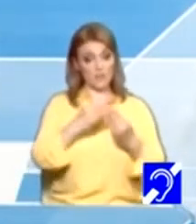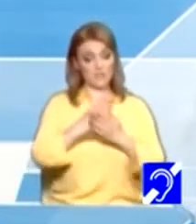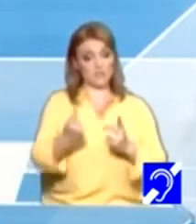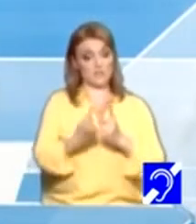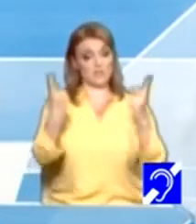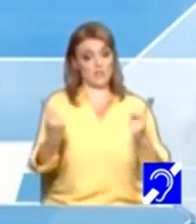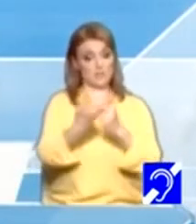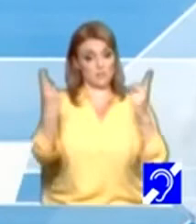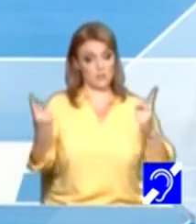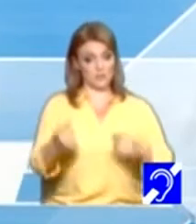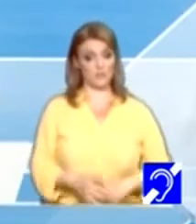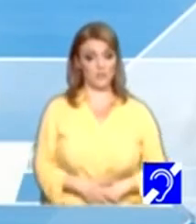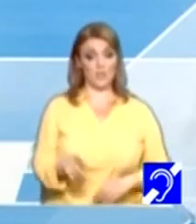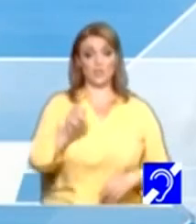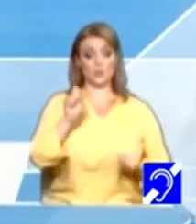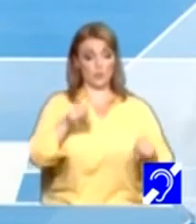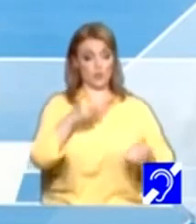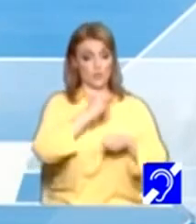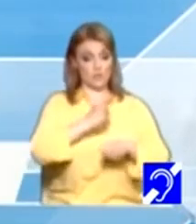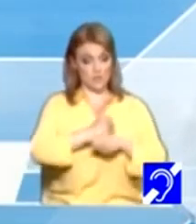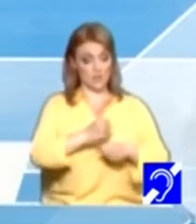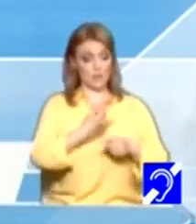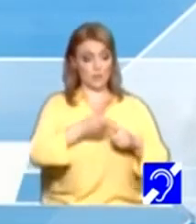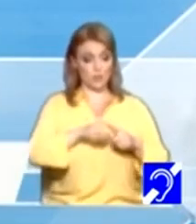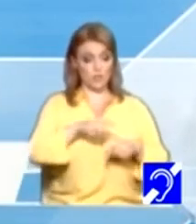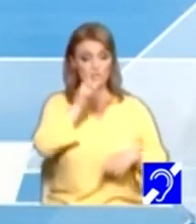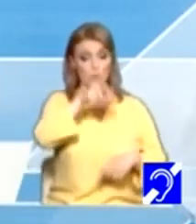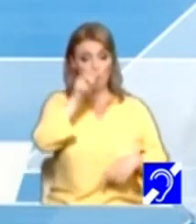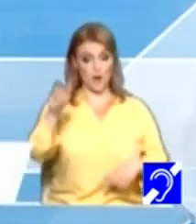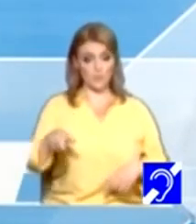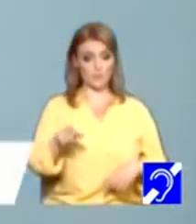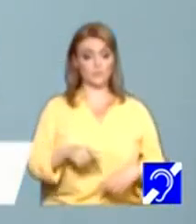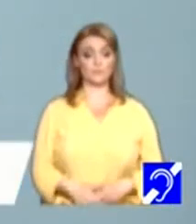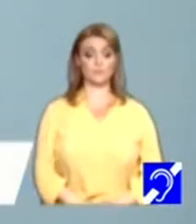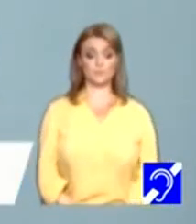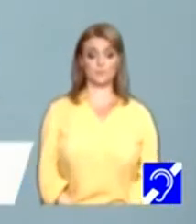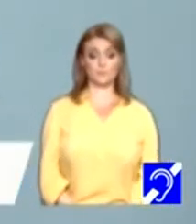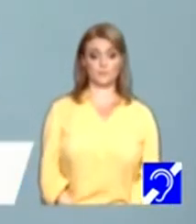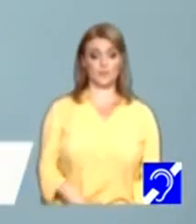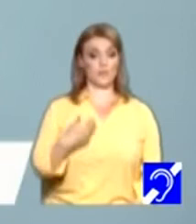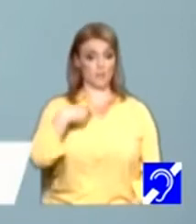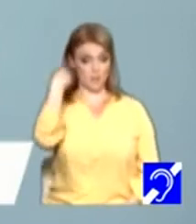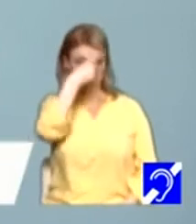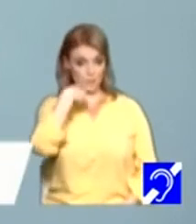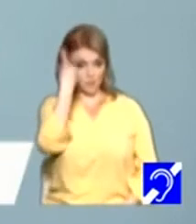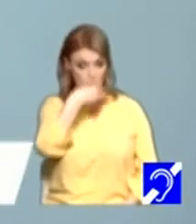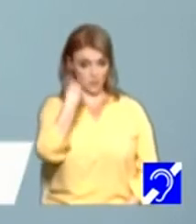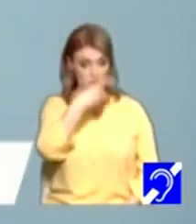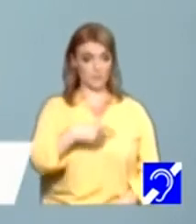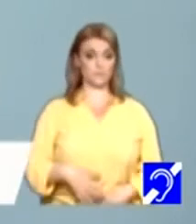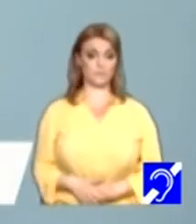Ce se poate face pentru acești oameni? Ce vreți dumneavoastră să faceți din Parlament? Eu personal